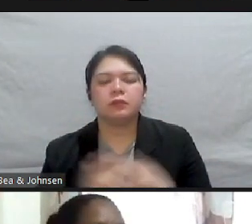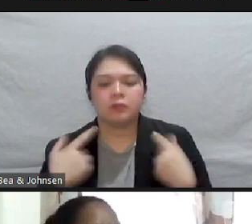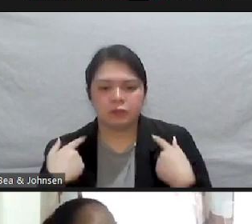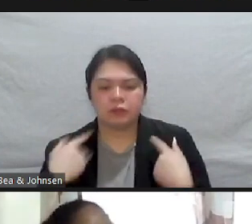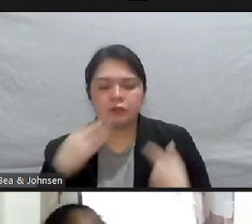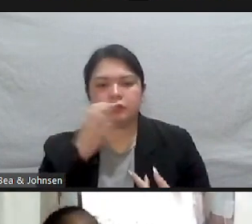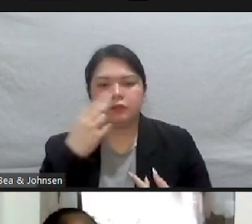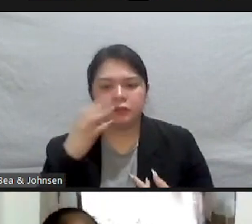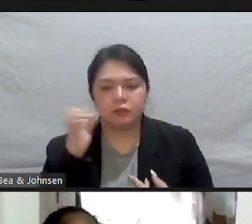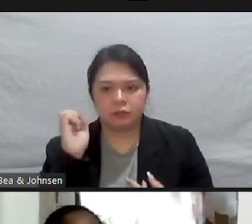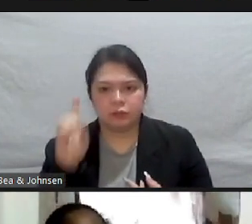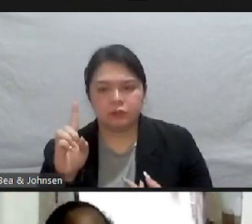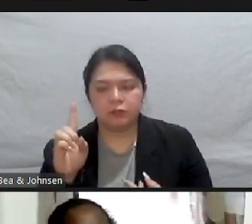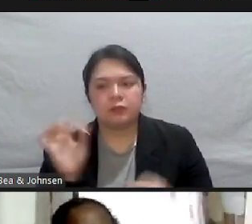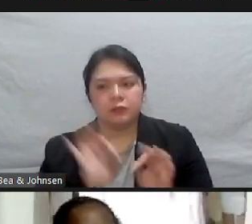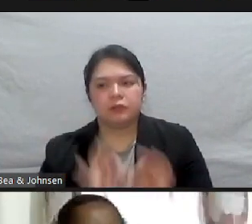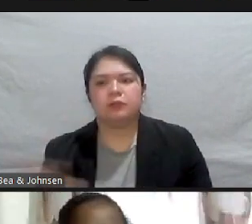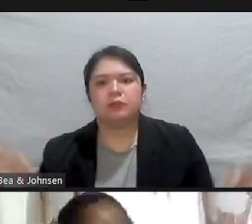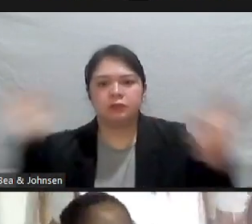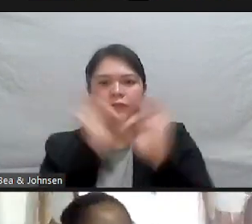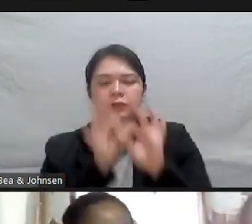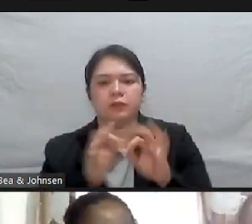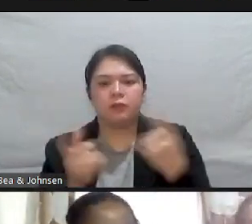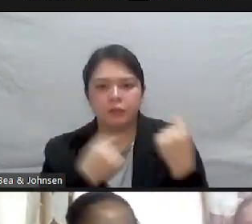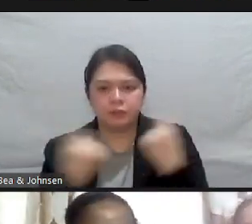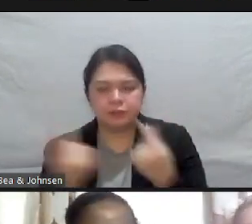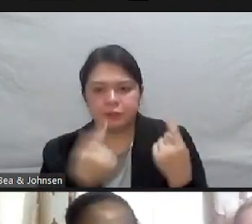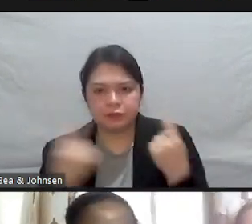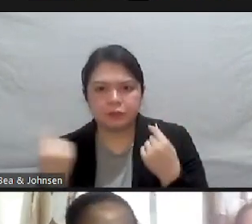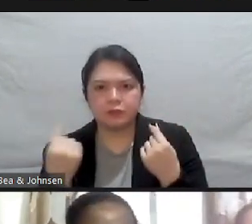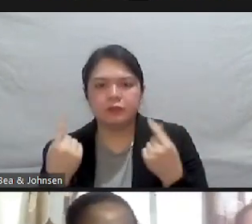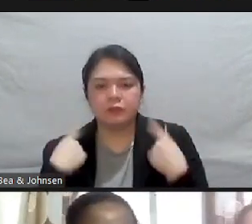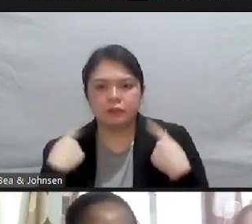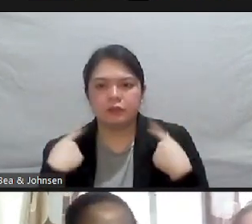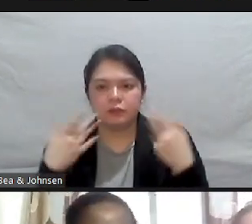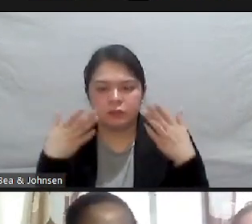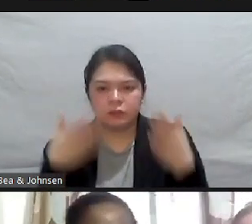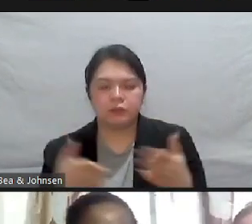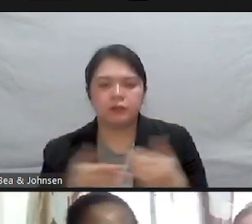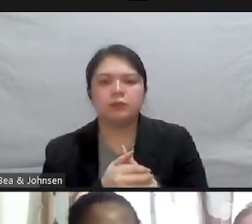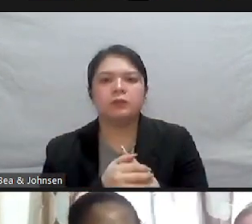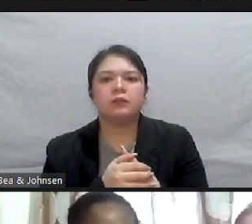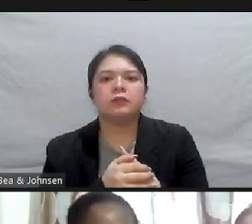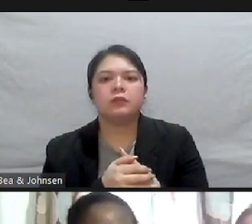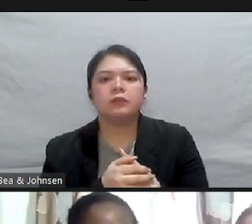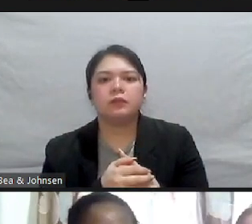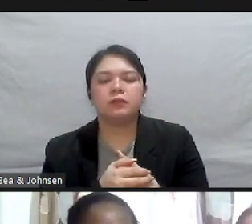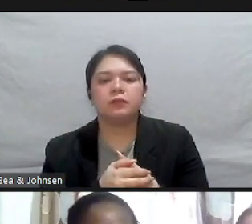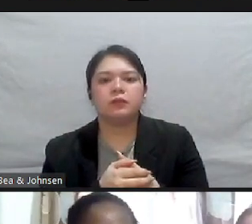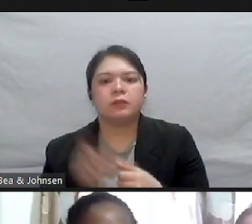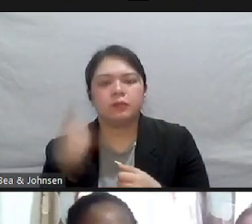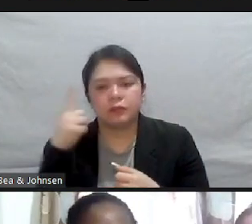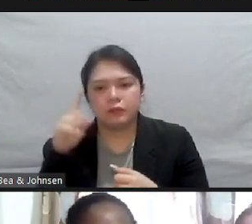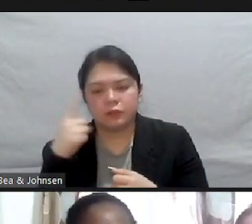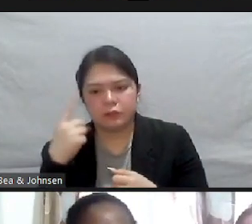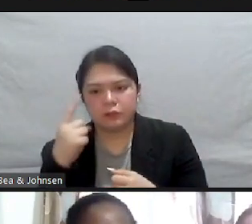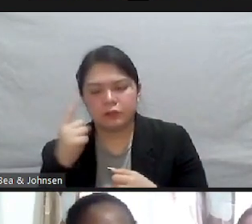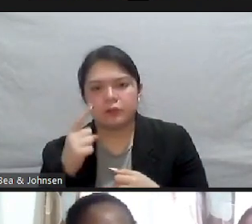no, mahalaga rin pong gumawa tayo ng daan para yung mga ilang mga